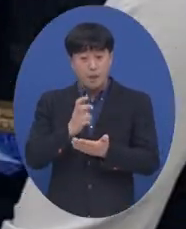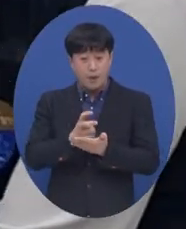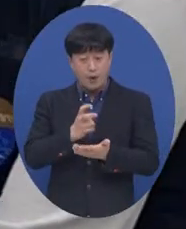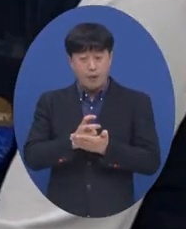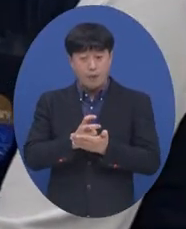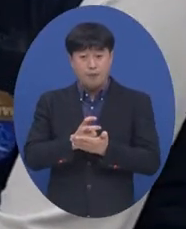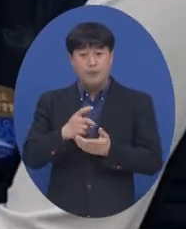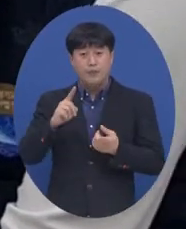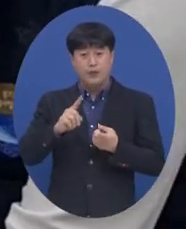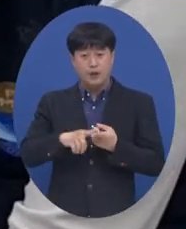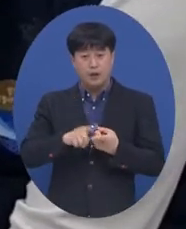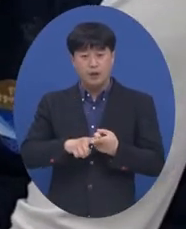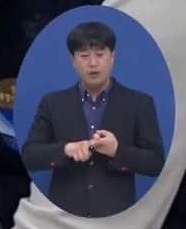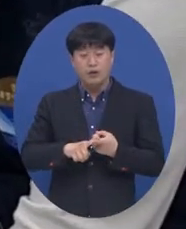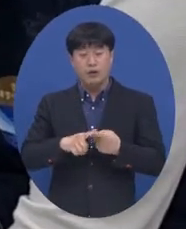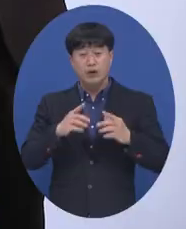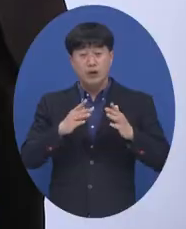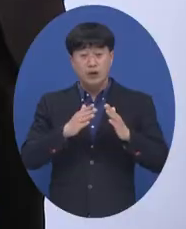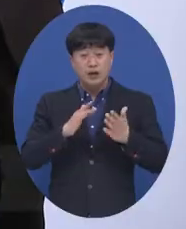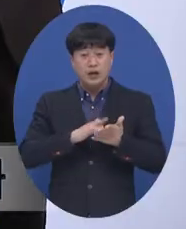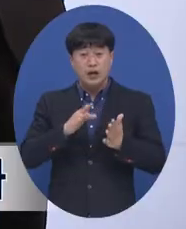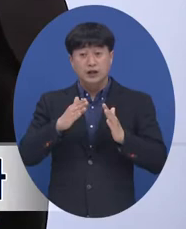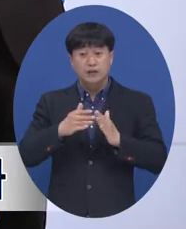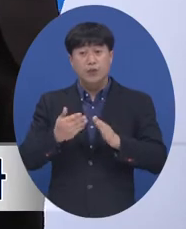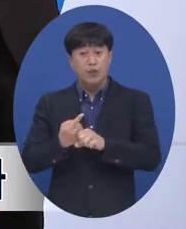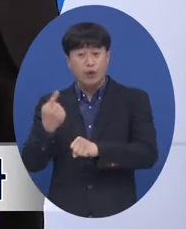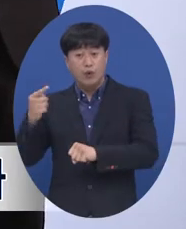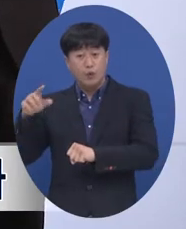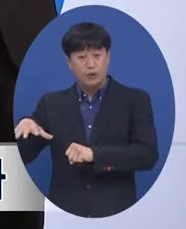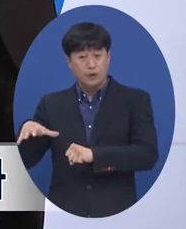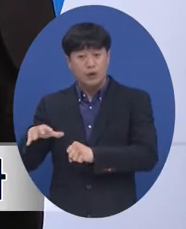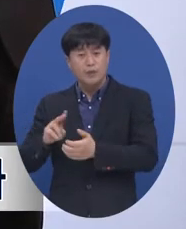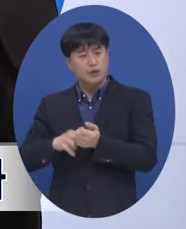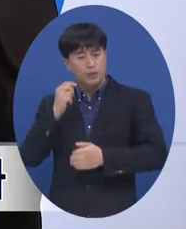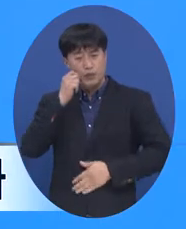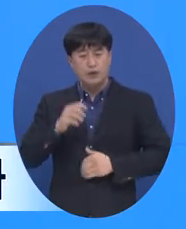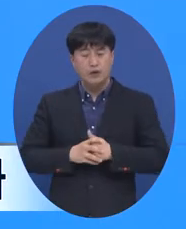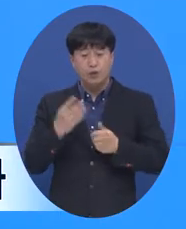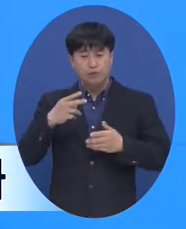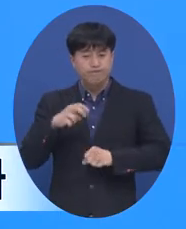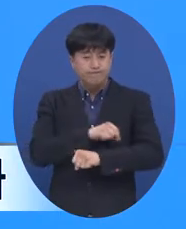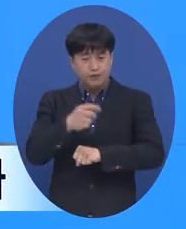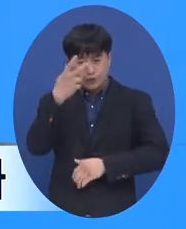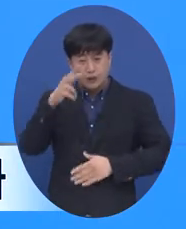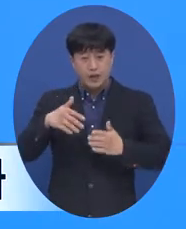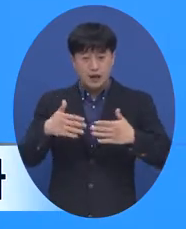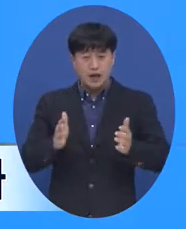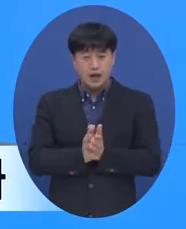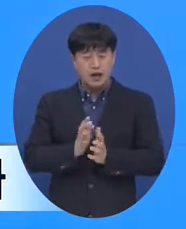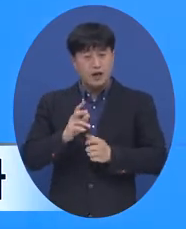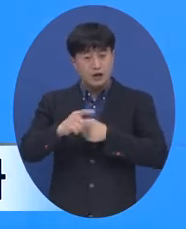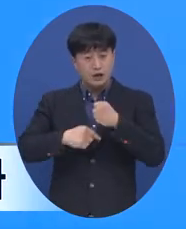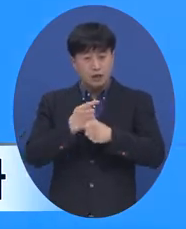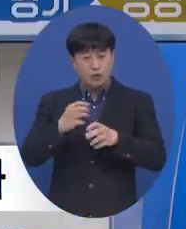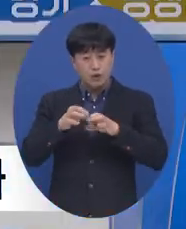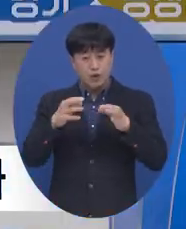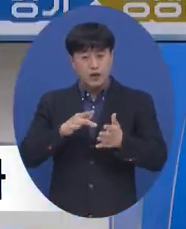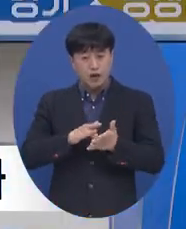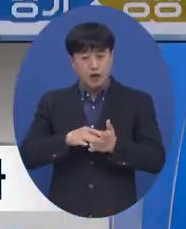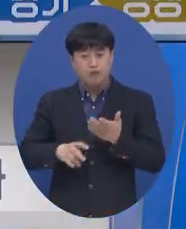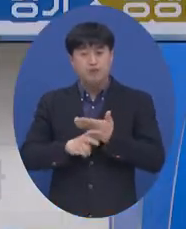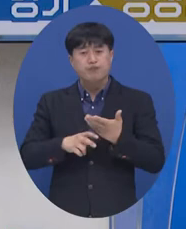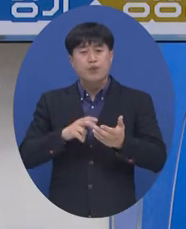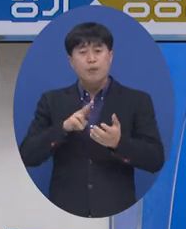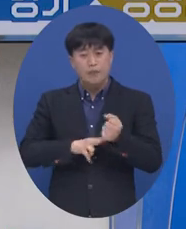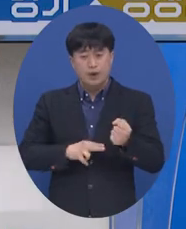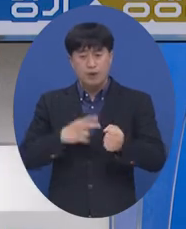장소에서는 의약품을 판매할 수 없습니다. 경기도 특별사법경찰단이 지난해 11월부터 1년 동안 의약품 불법 제조 판매 행위에 대한 수사를